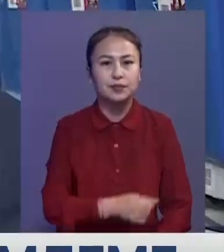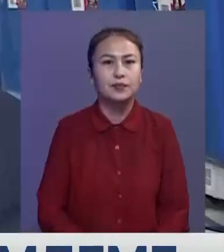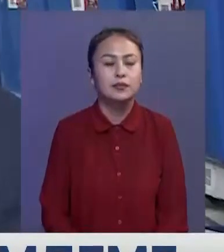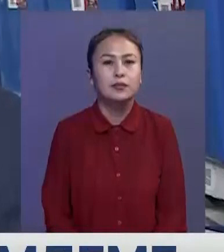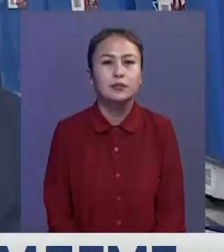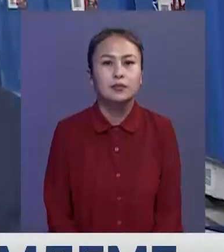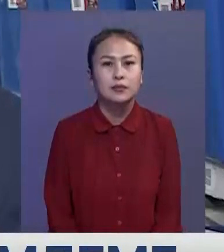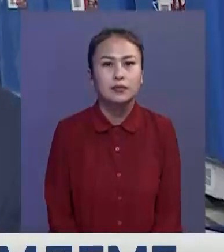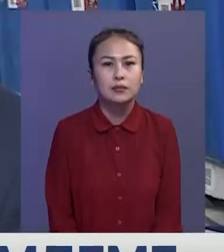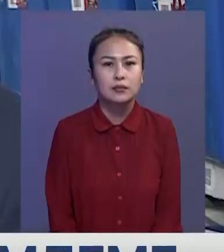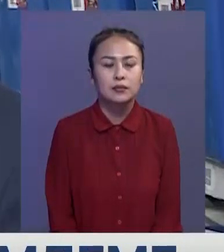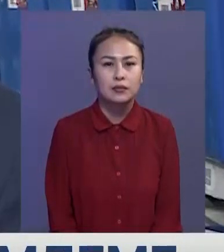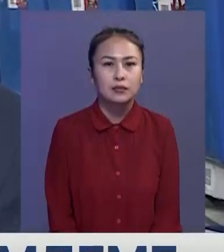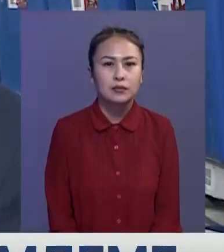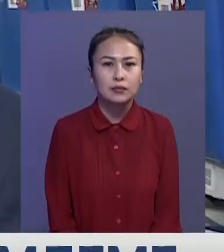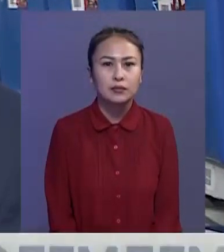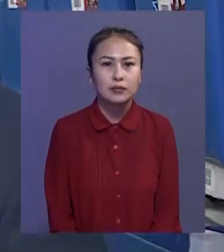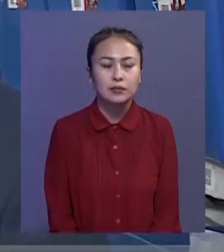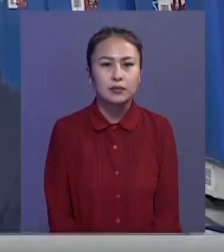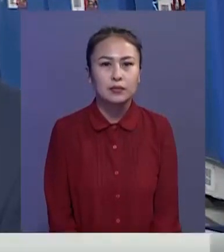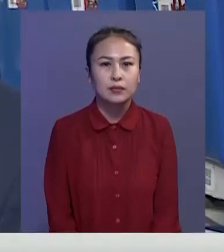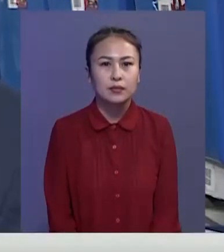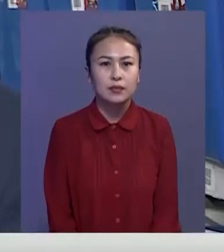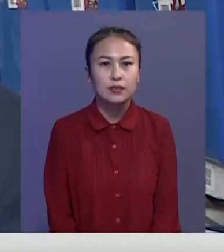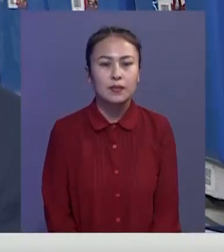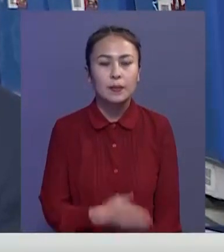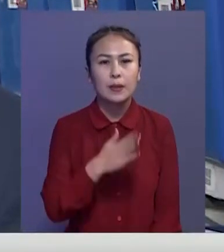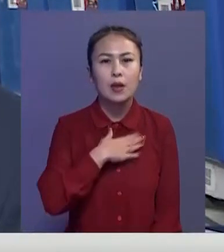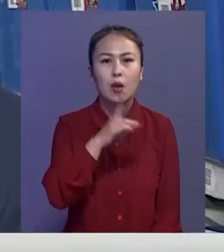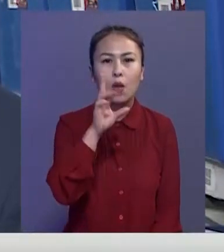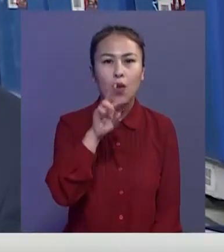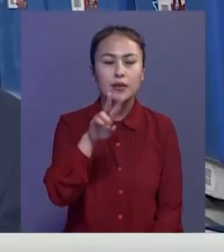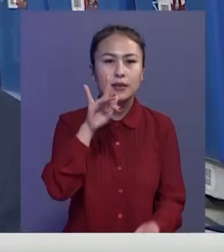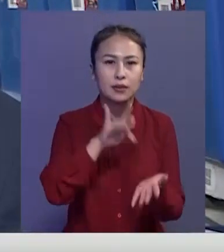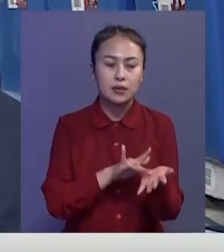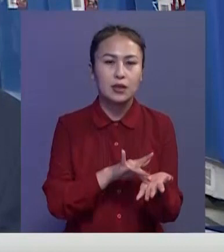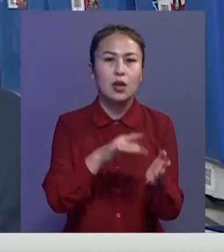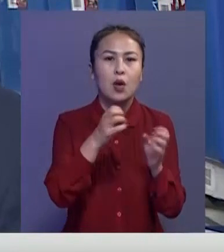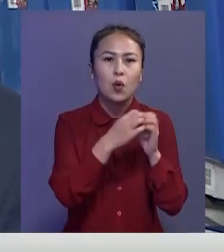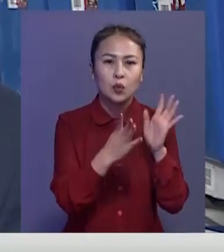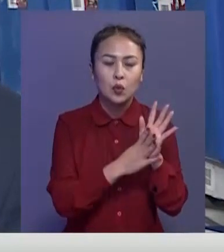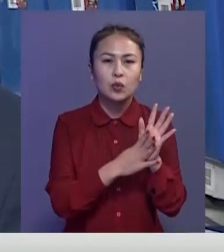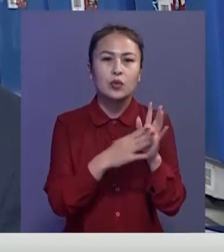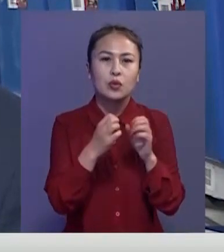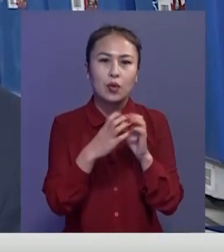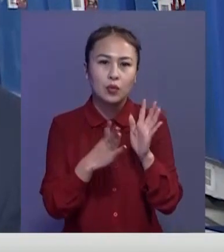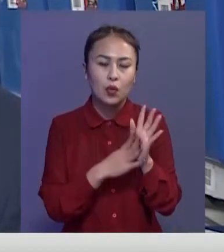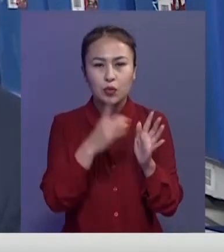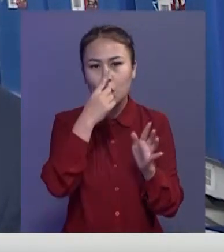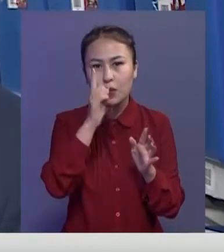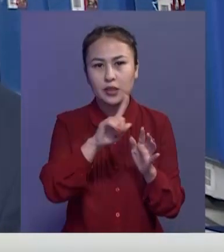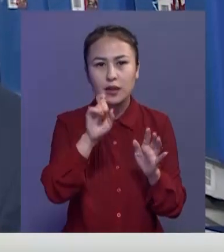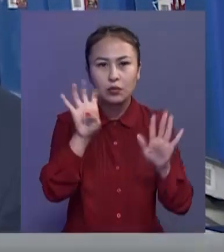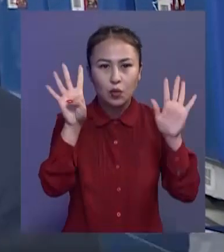ішінде қанша шағым түсім берді? Бізде колл-центр 14-19 колл-центрға, мысалы, былтыр 9